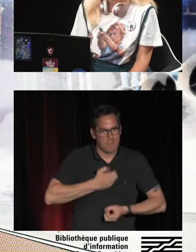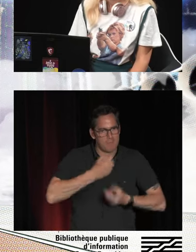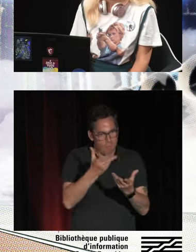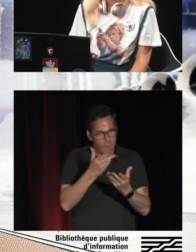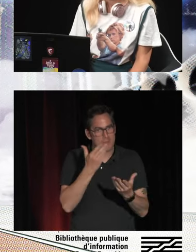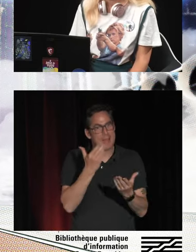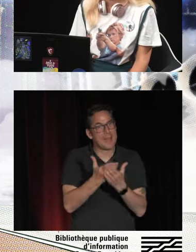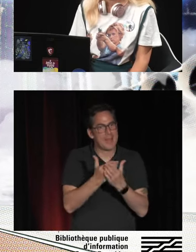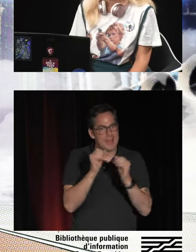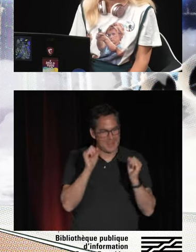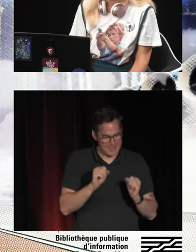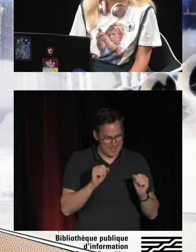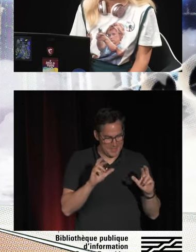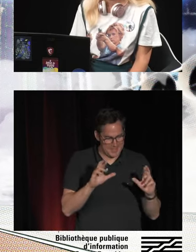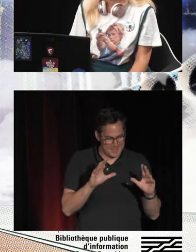où